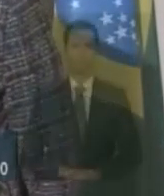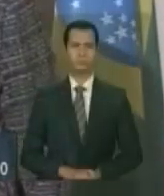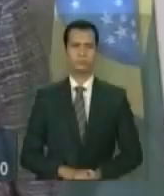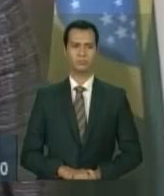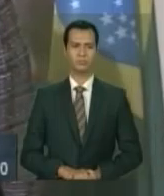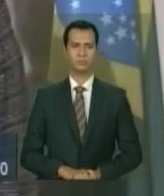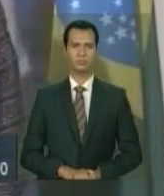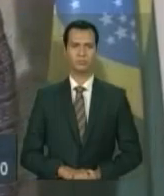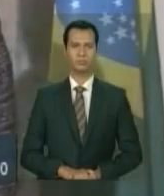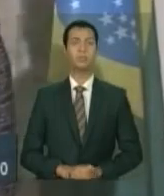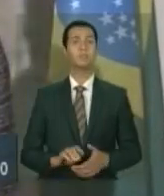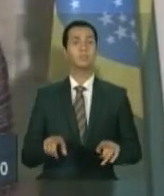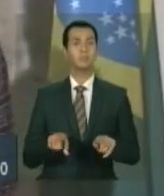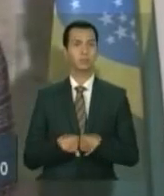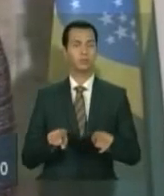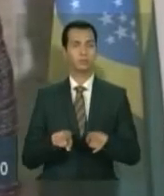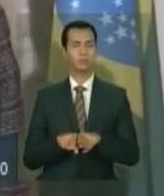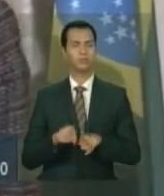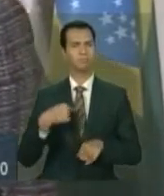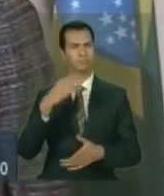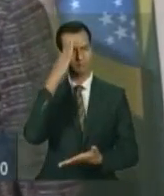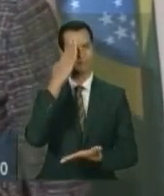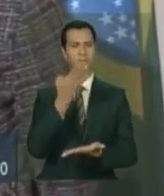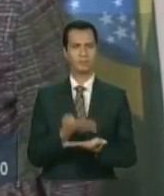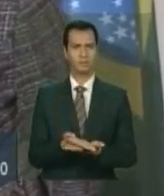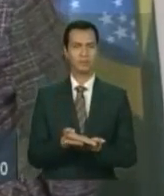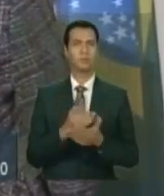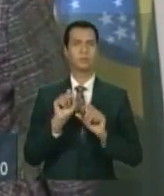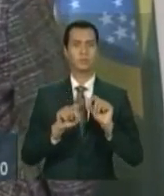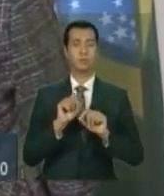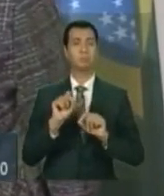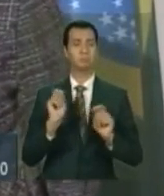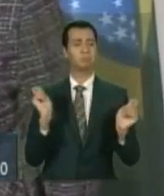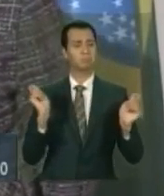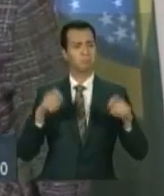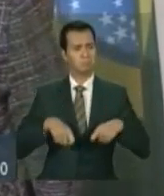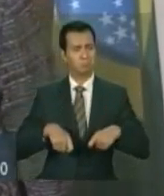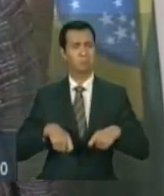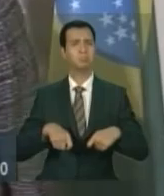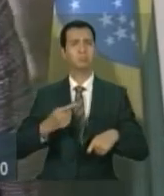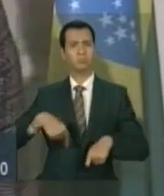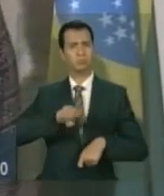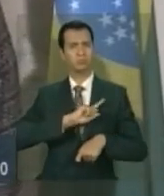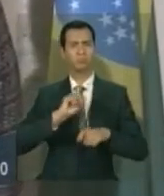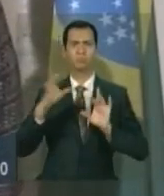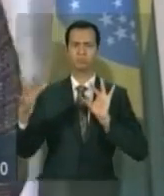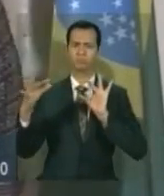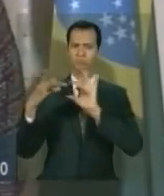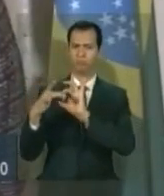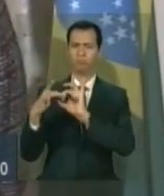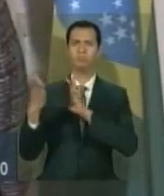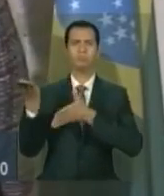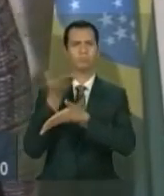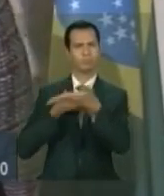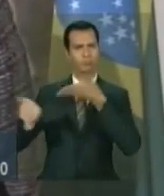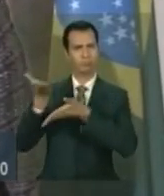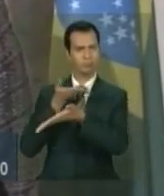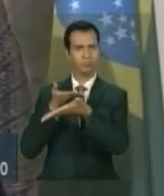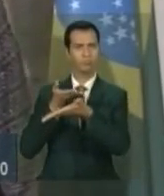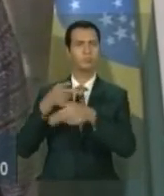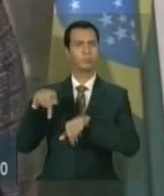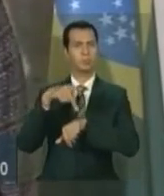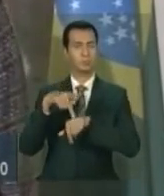também tenho certeza que há uma grande possibilidade de estreitamento das nossas relações através